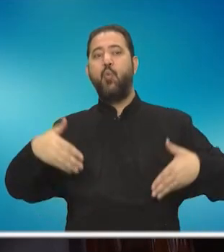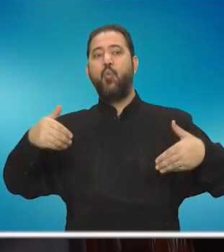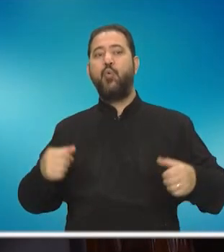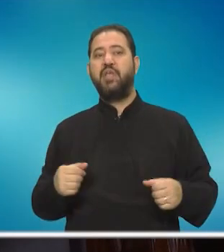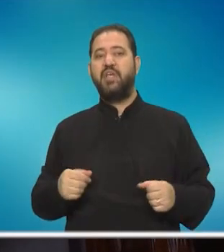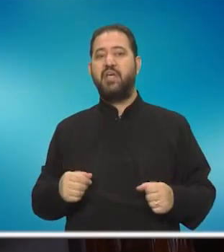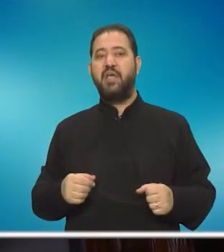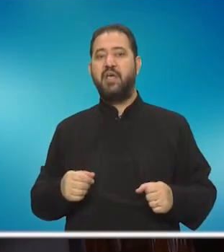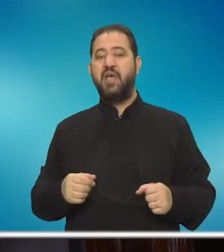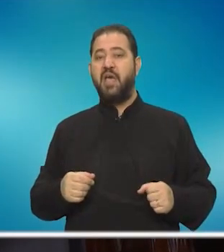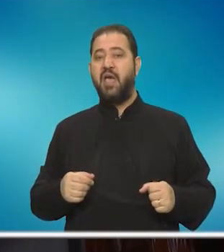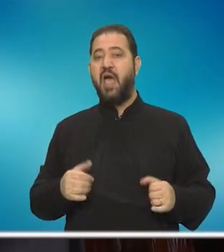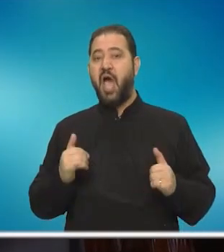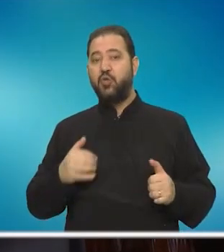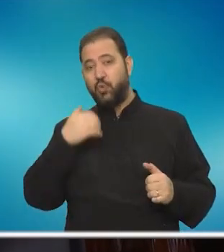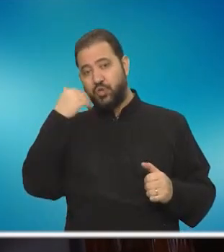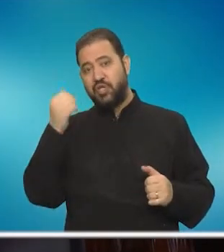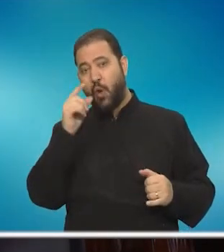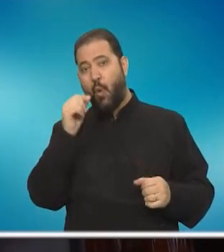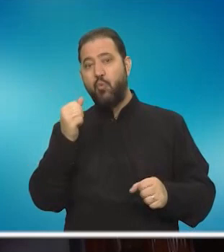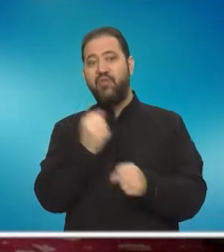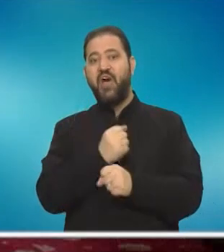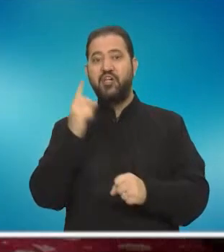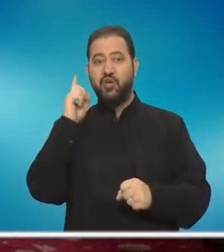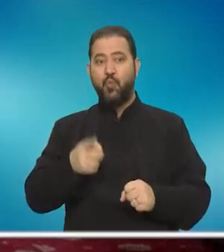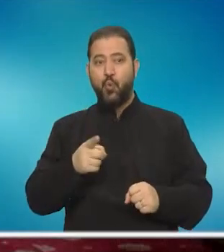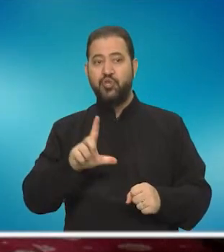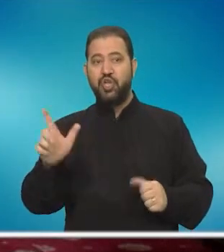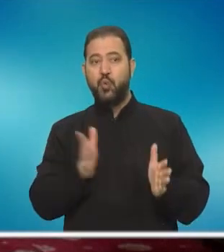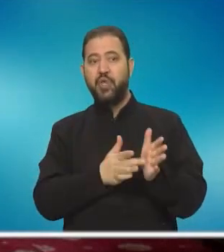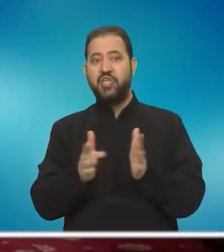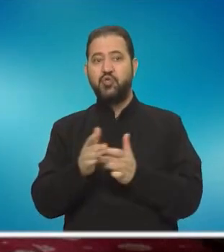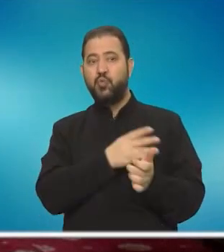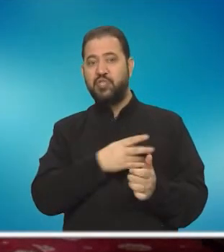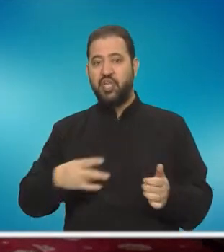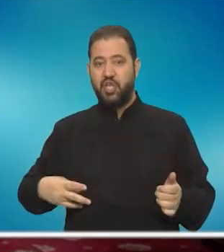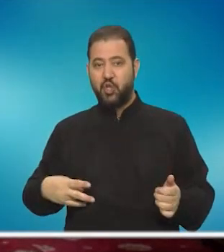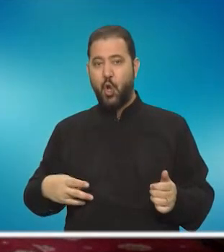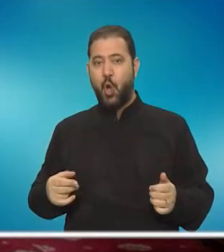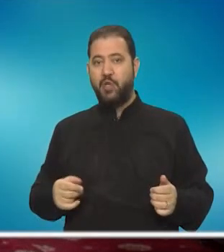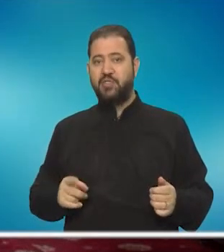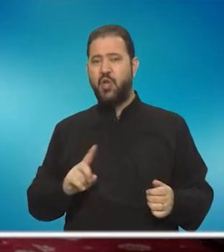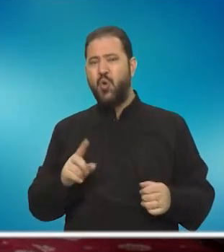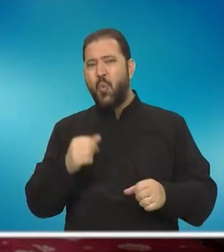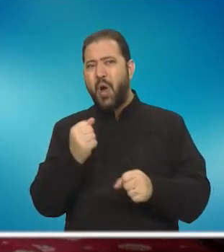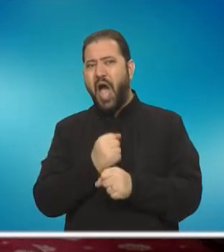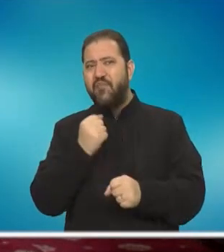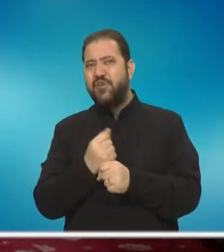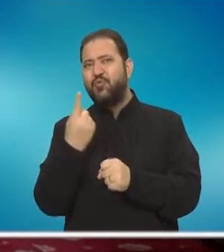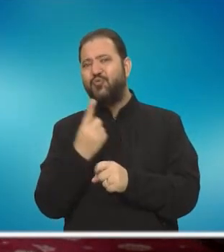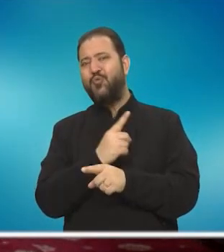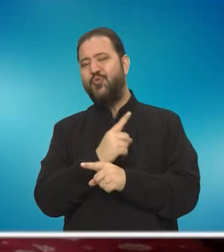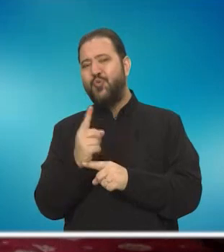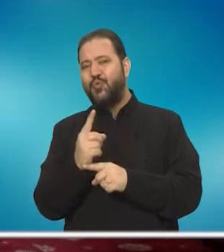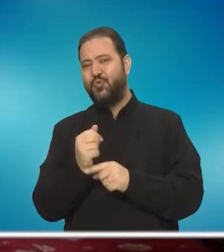bucurie a împlinirii poruncilor Mântuitorului nostru Iisus Hristos și nu cu satisfacția neapărat că am realizat